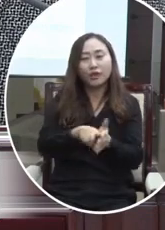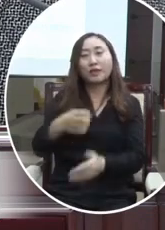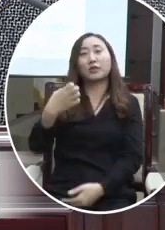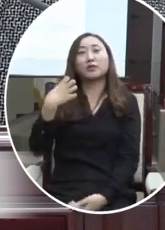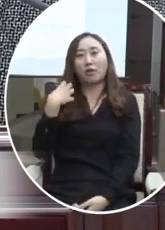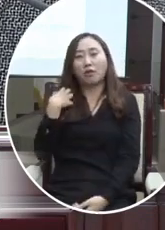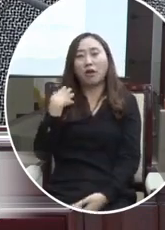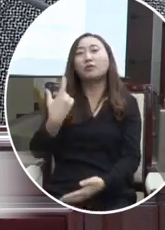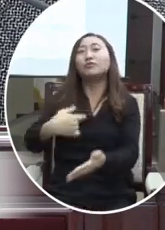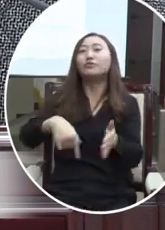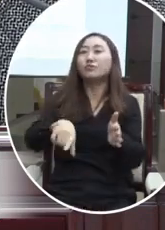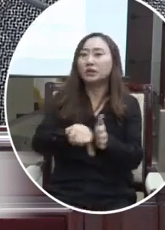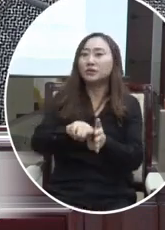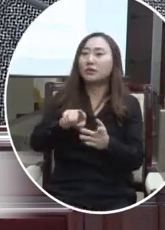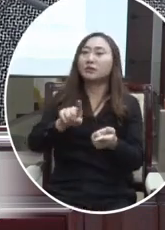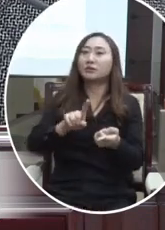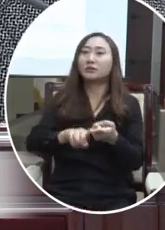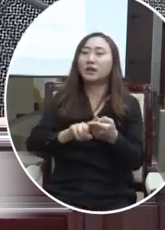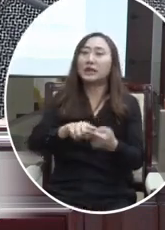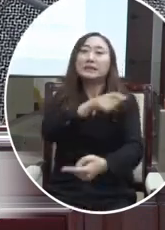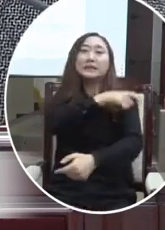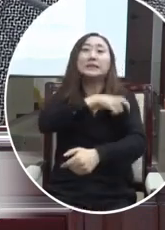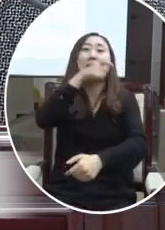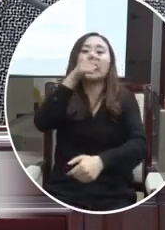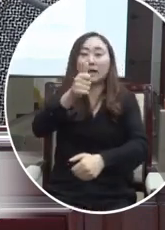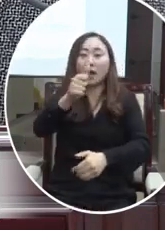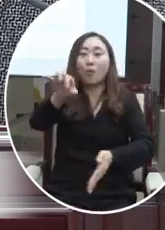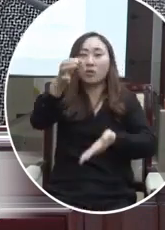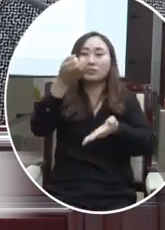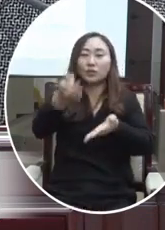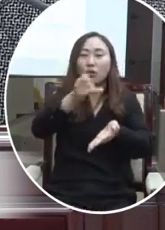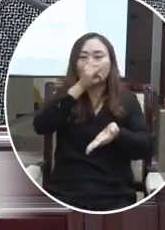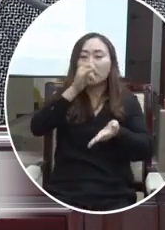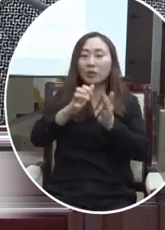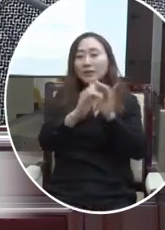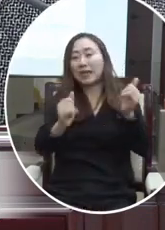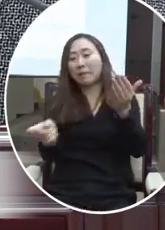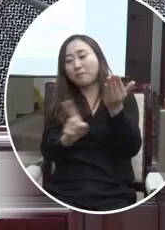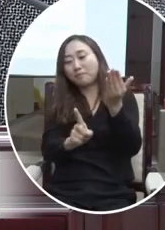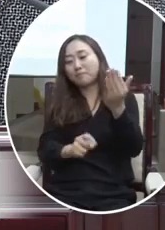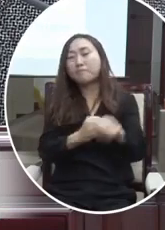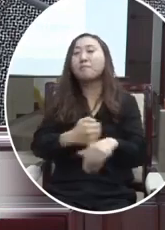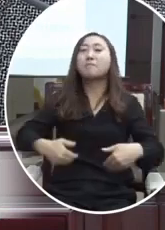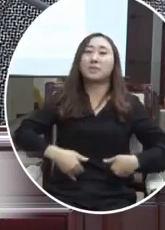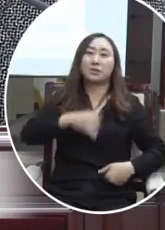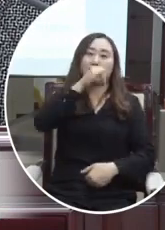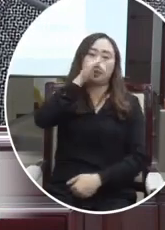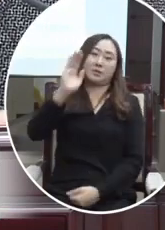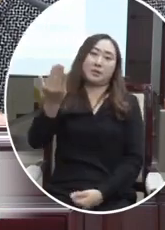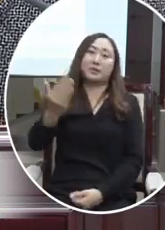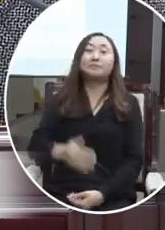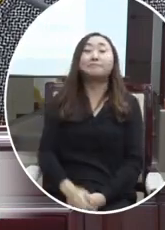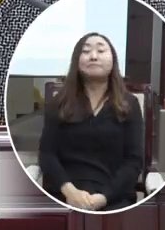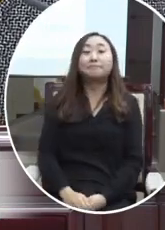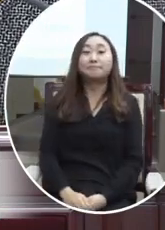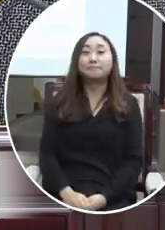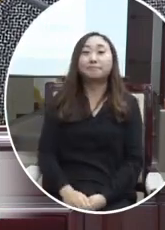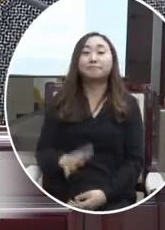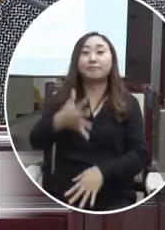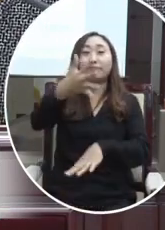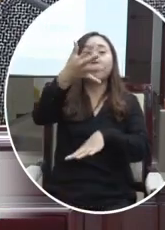된 구심점 역할을 할 수 있게끔 유보수 상임직 이사장과 인력 충원 및 예산 증액을 숙고하여 주시길